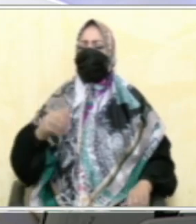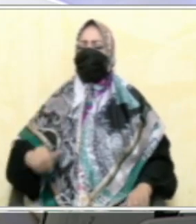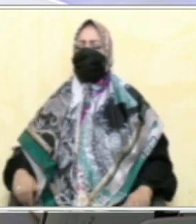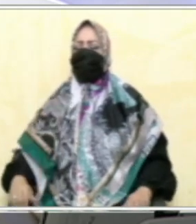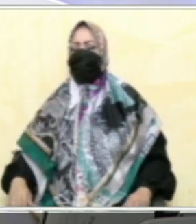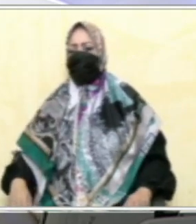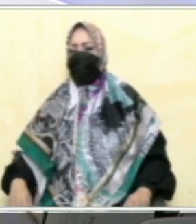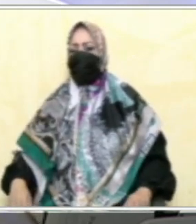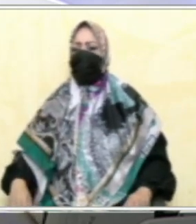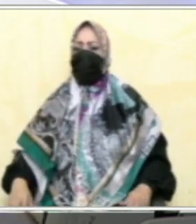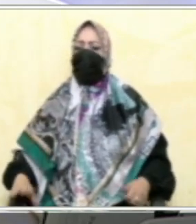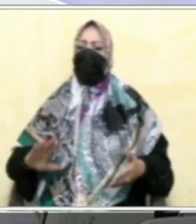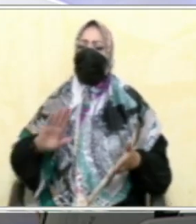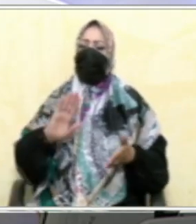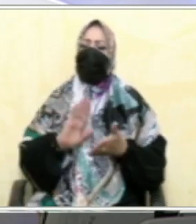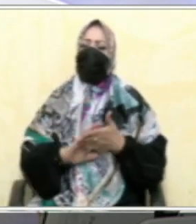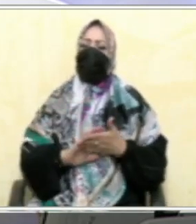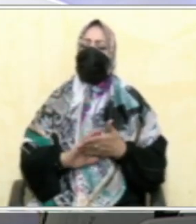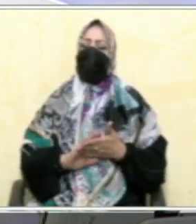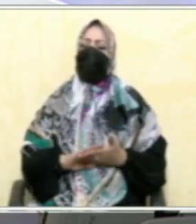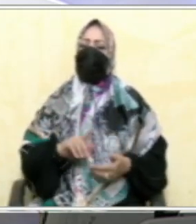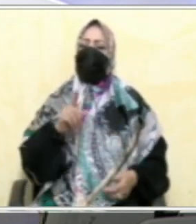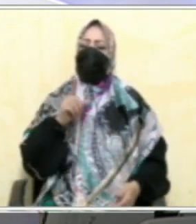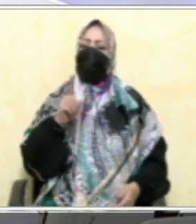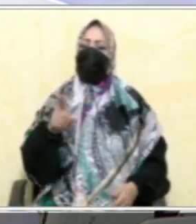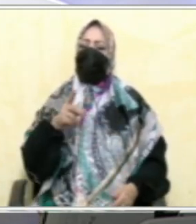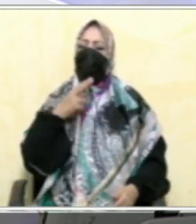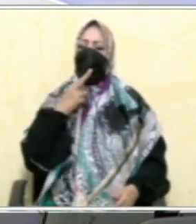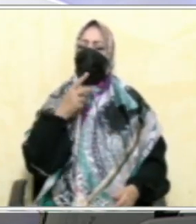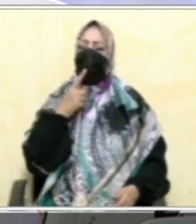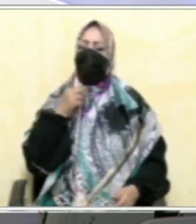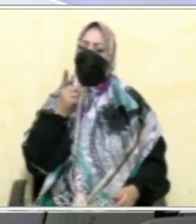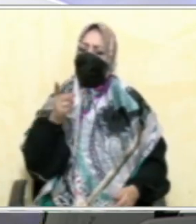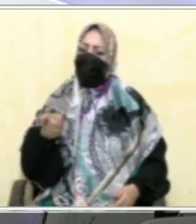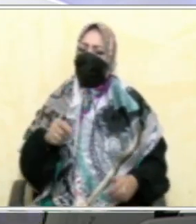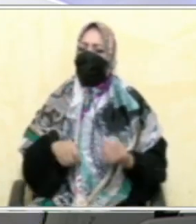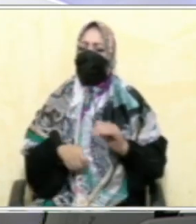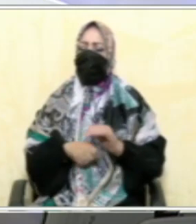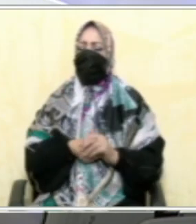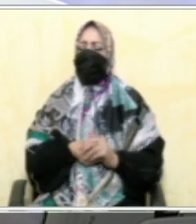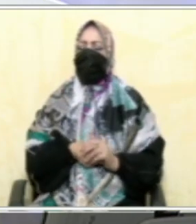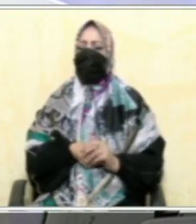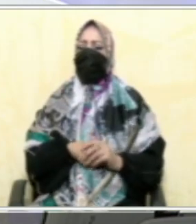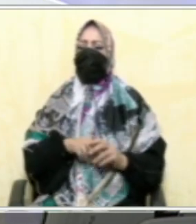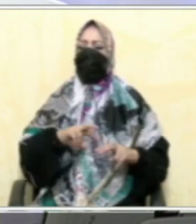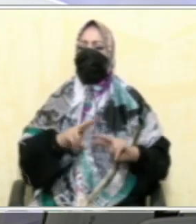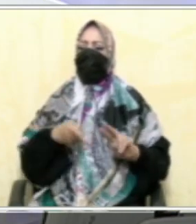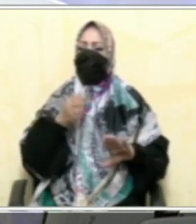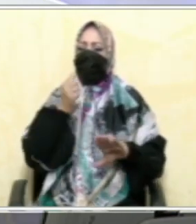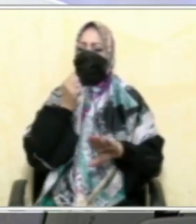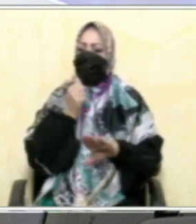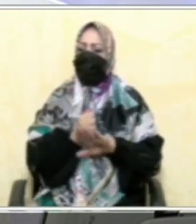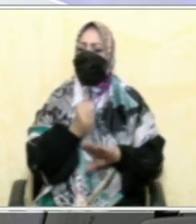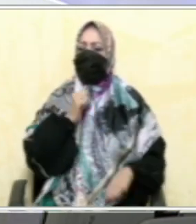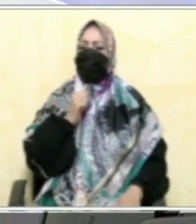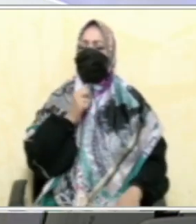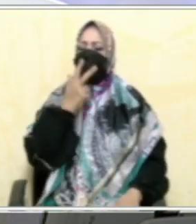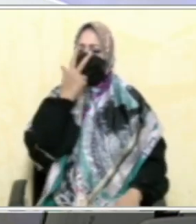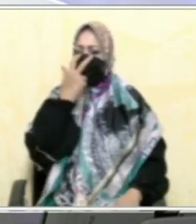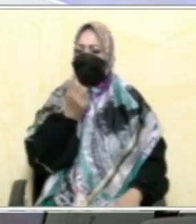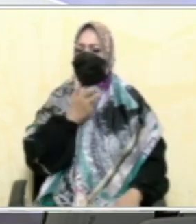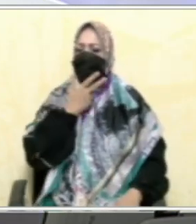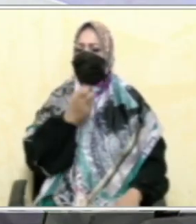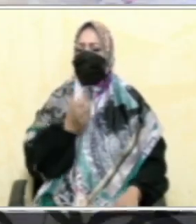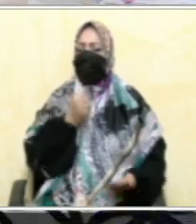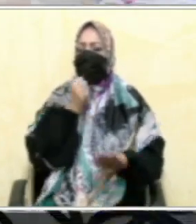مخادع، ماكر، خائن للأمانة، الخمسة اجتمعن فيك. زيد عليها كأنك خديت ورقة الطالب الذي